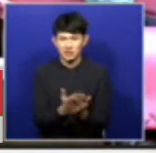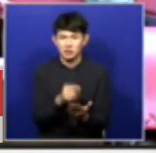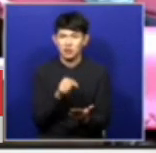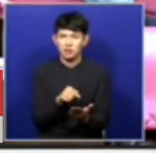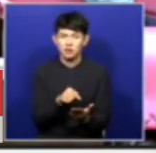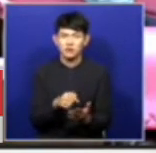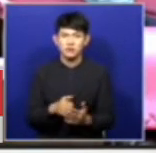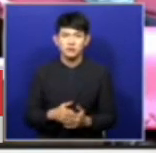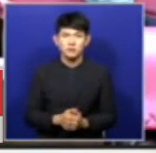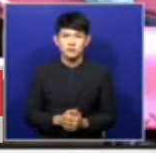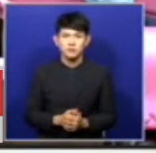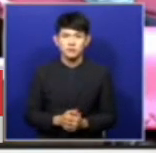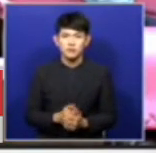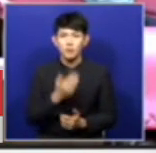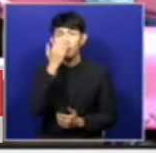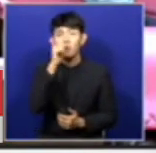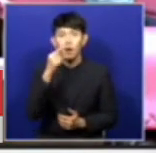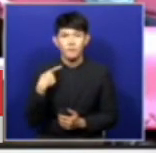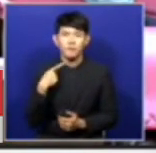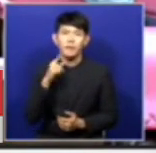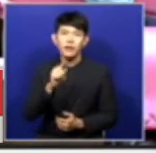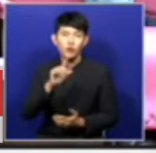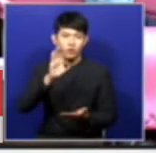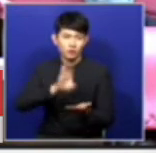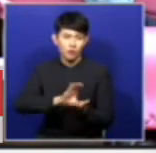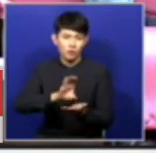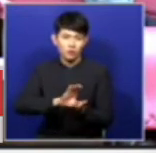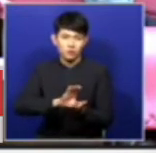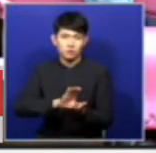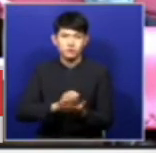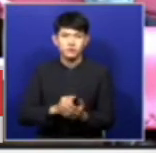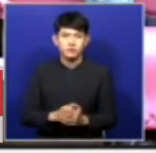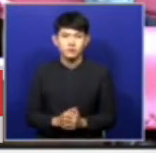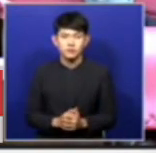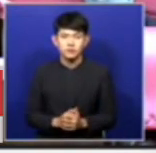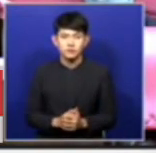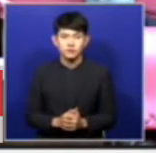ไรเพื่อประโยชน์ของกองทุนนะครับ